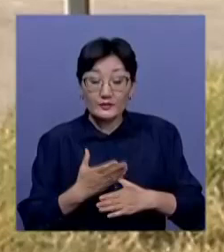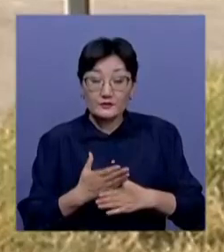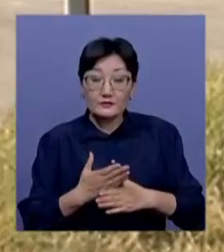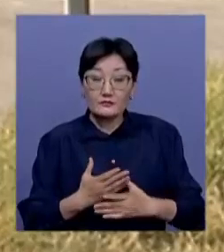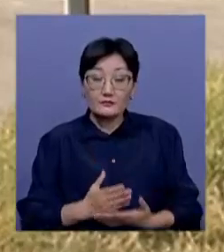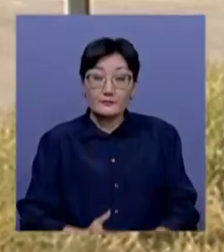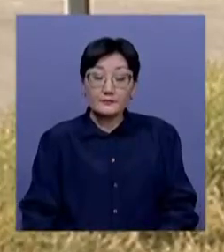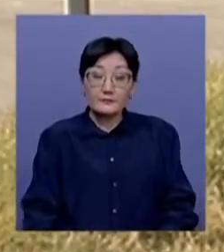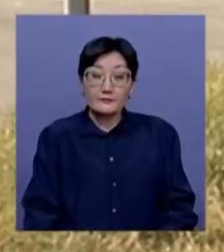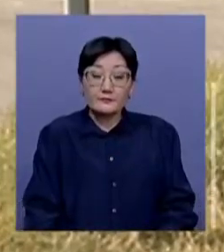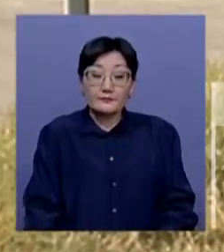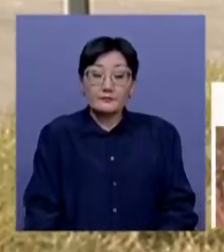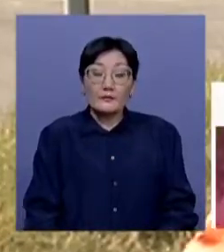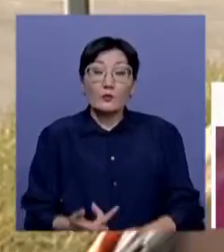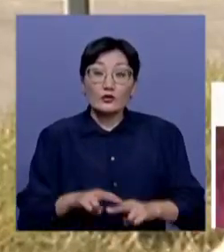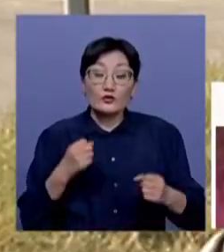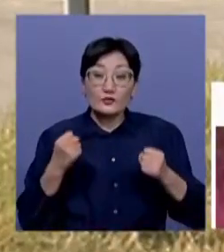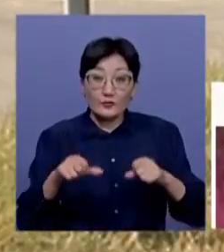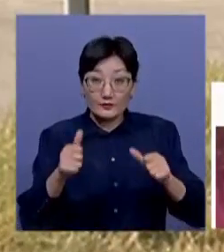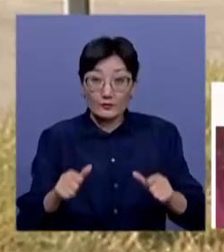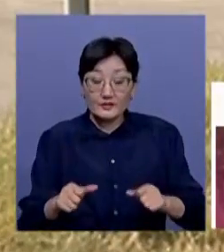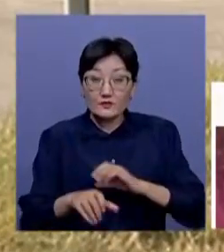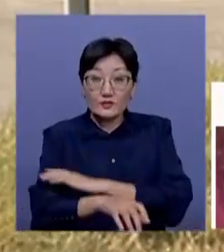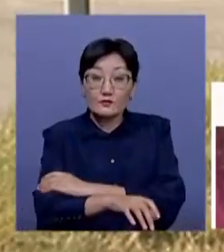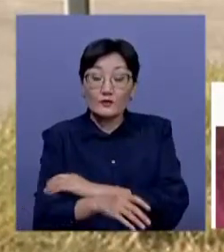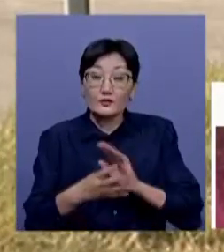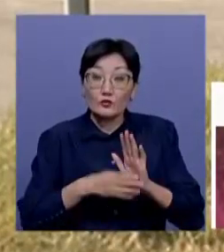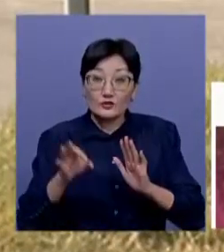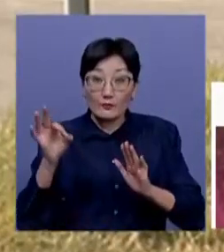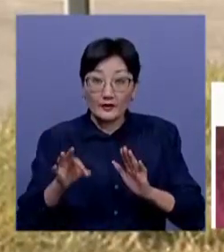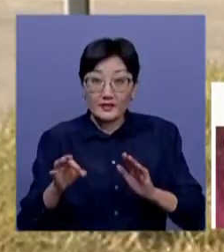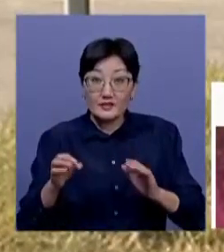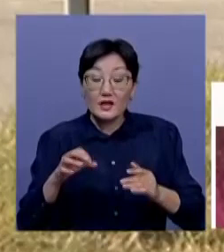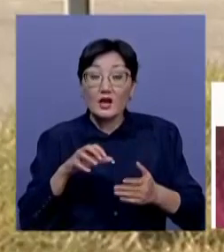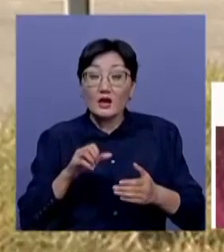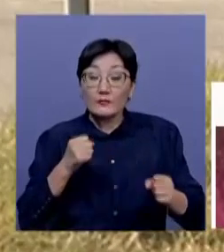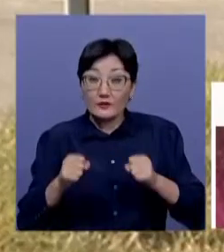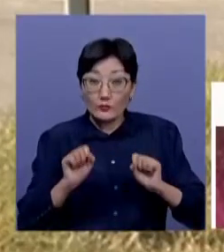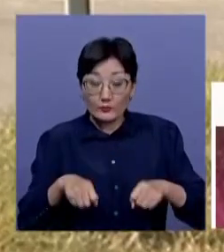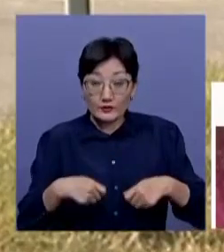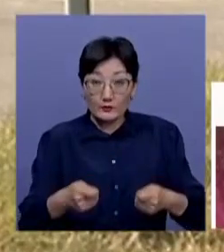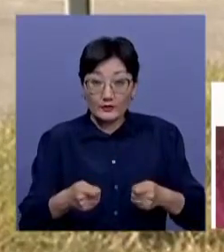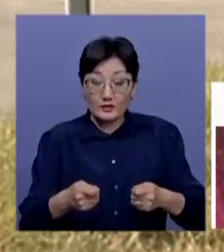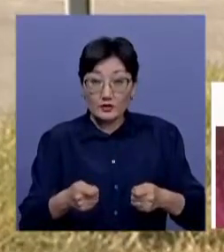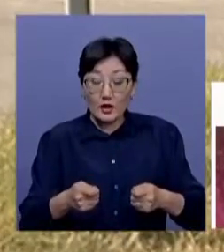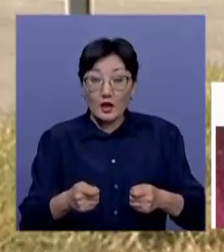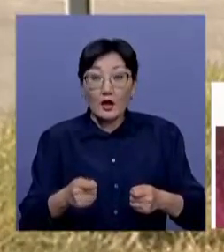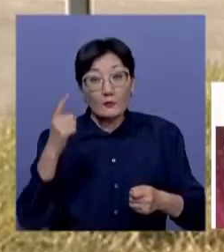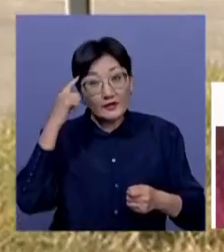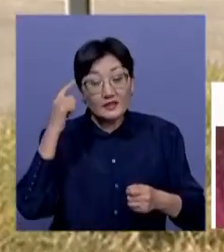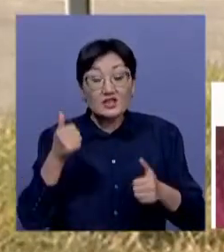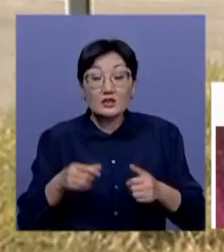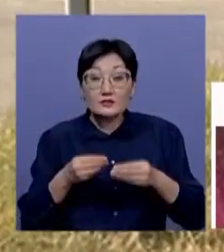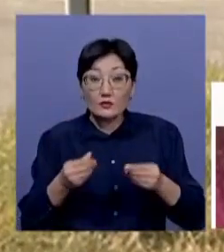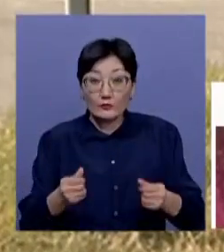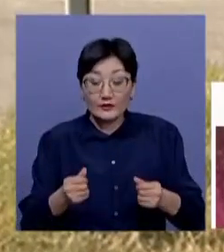Это позволяет эффективно тренировать. Бұл спорт түрі бұлшықеттердің 90% шынықтыруға мүмкіндік береді. Буындарға түсетін күшті азайтады. Миға да жақсы әсер